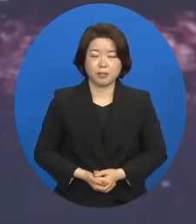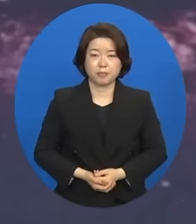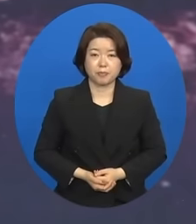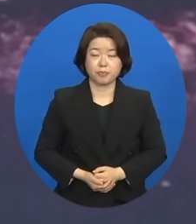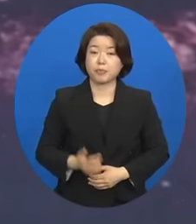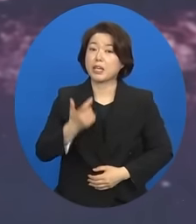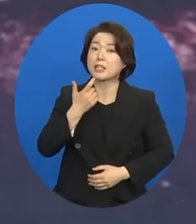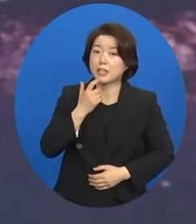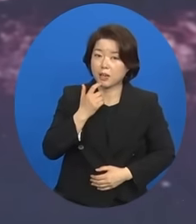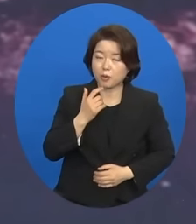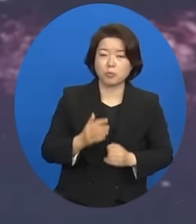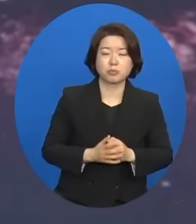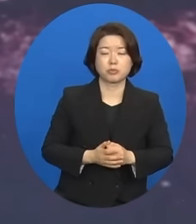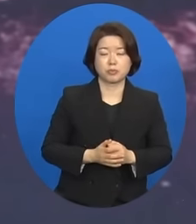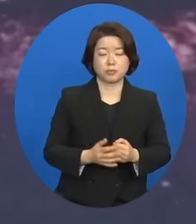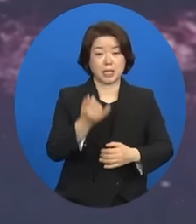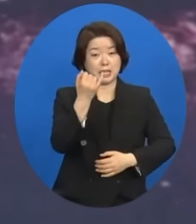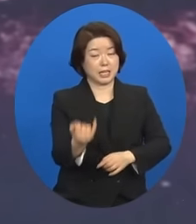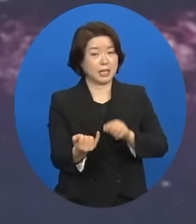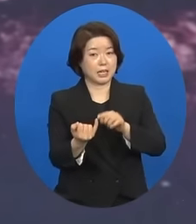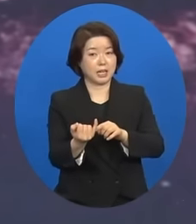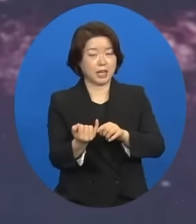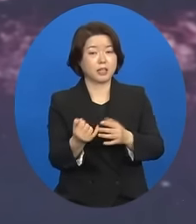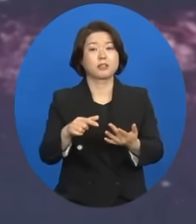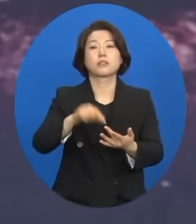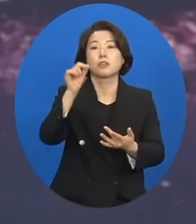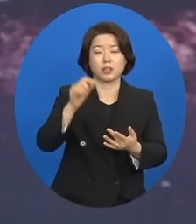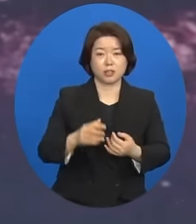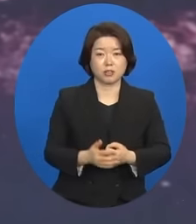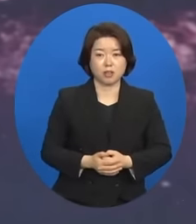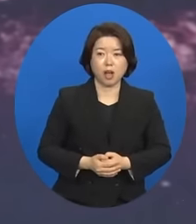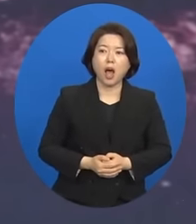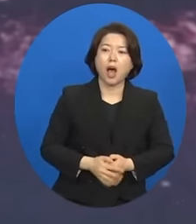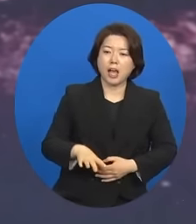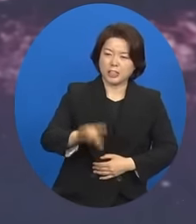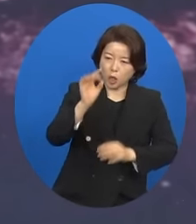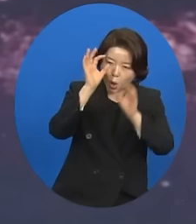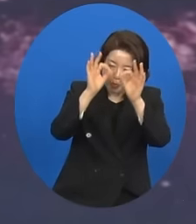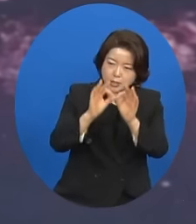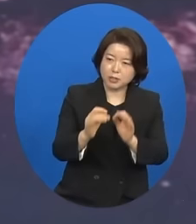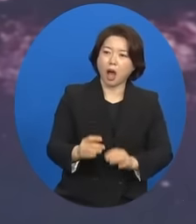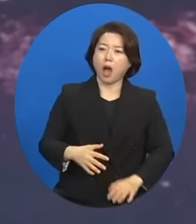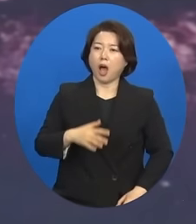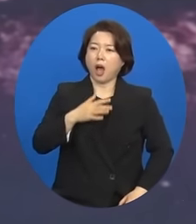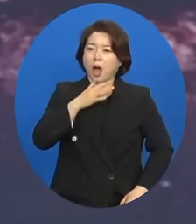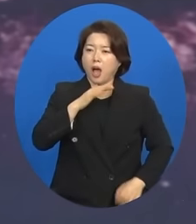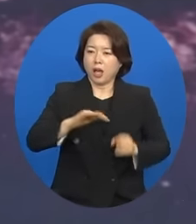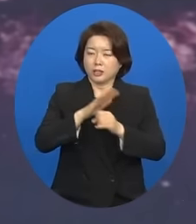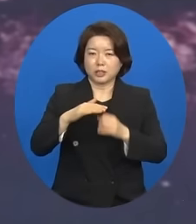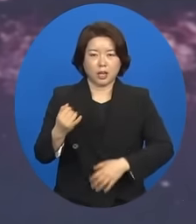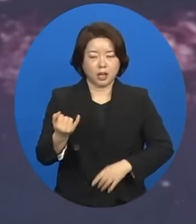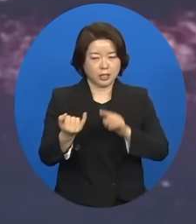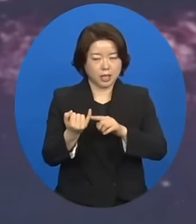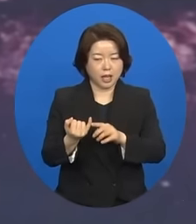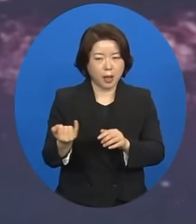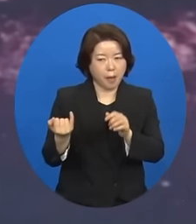야곱은 라헬을 택했습니다 한 눈에 반했어요 그래서 라헬이 나의